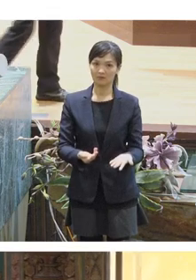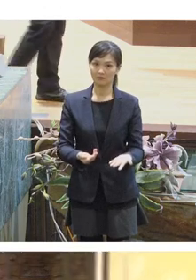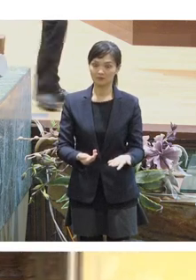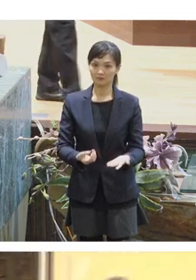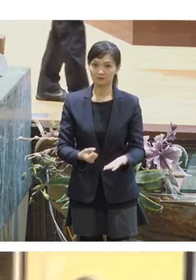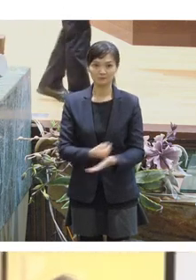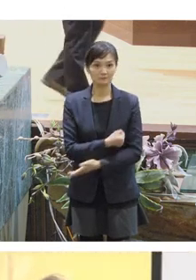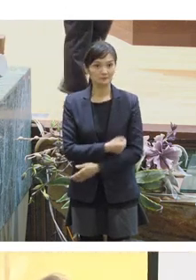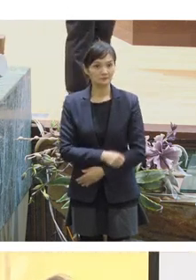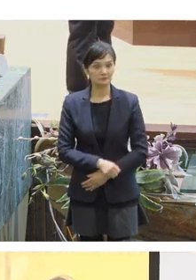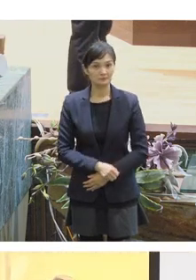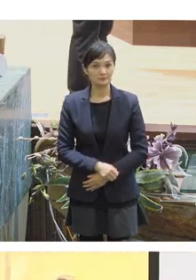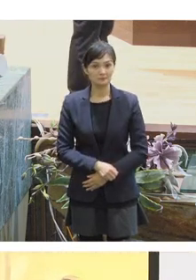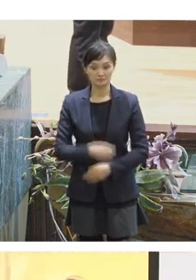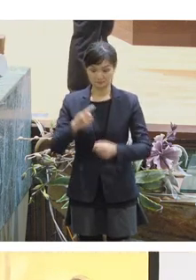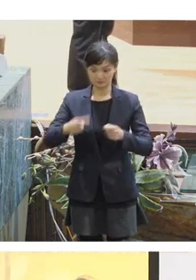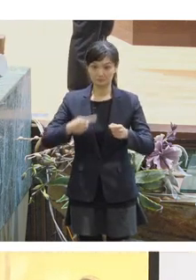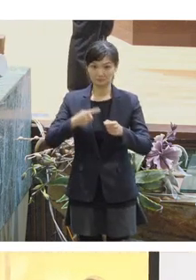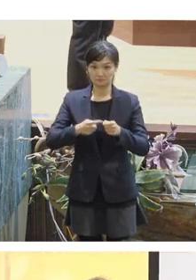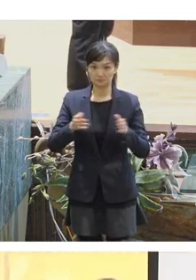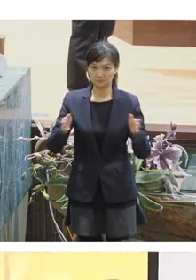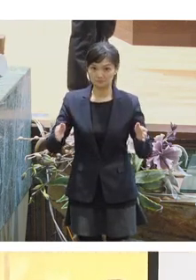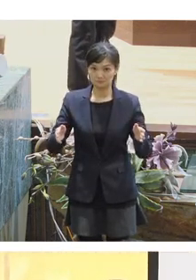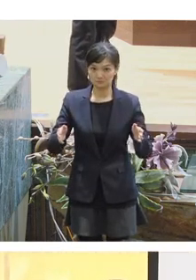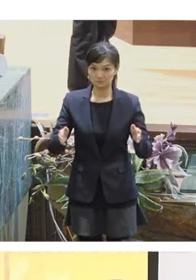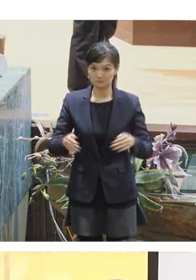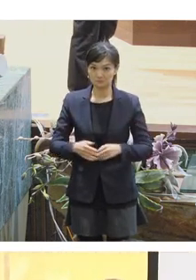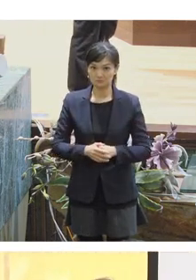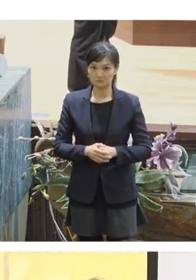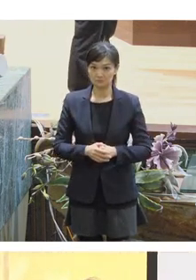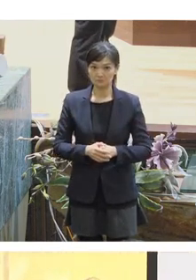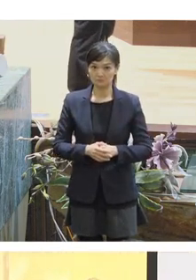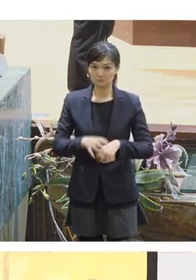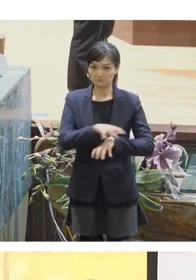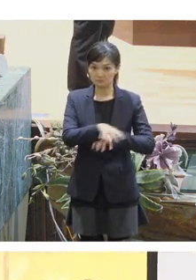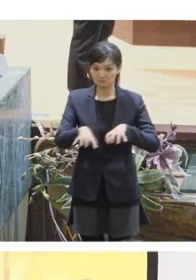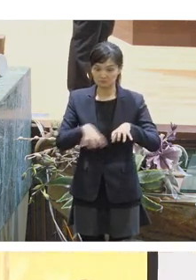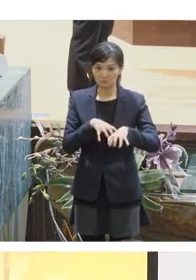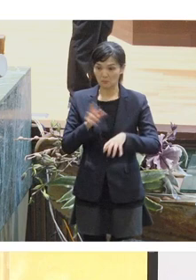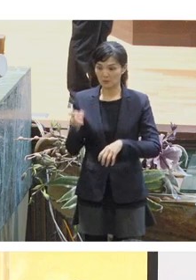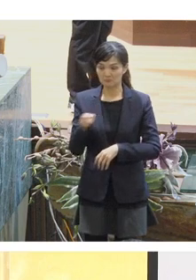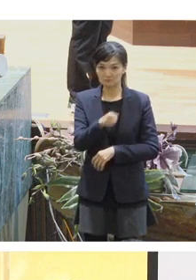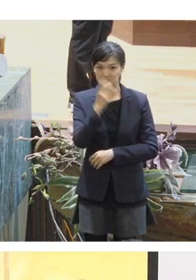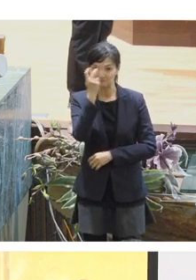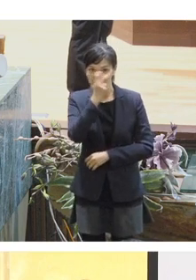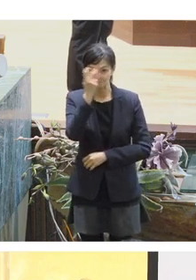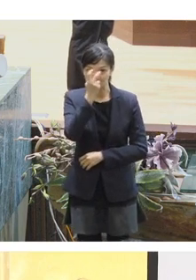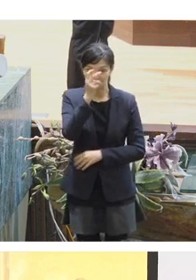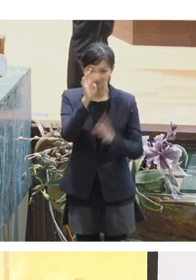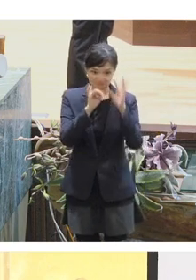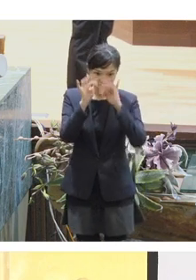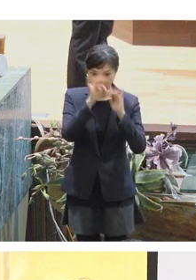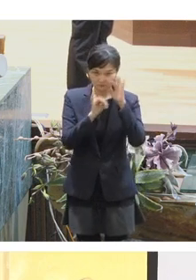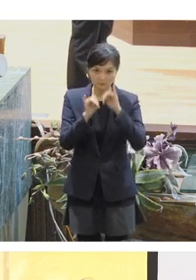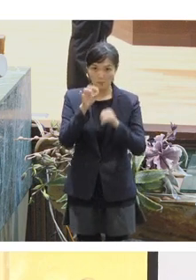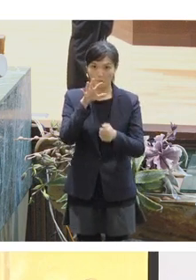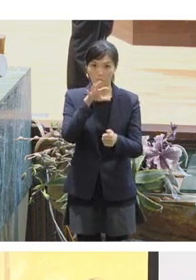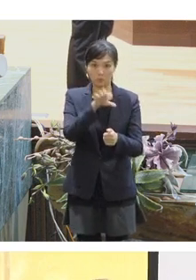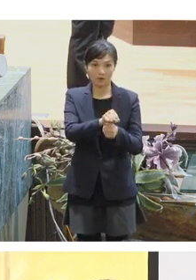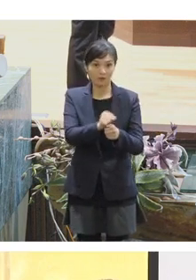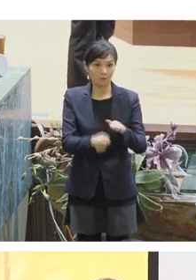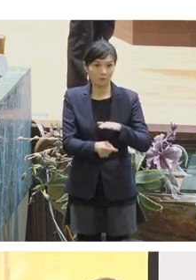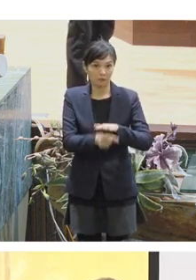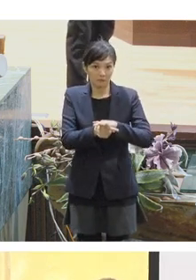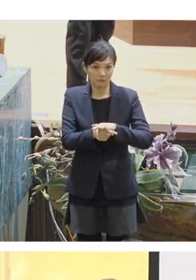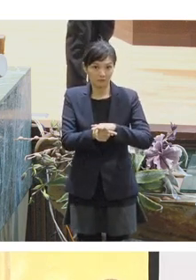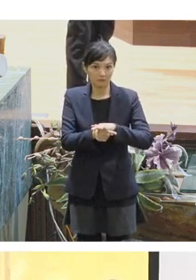我们一年环检警查出来的挥发弃置